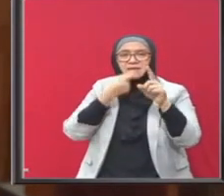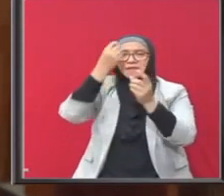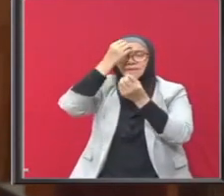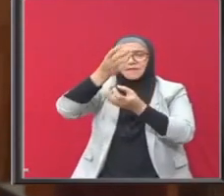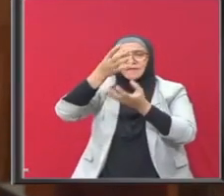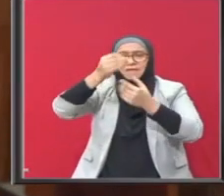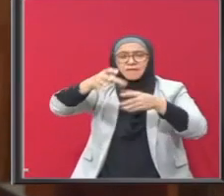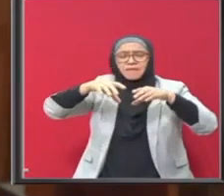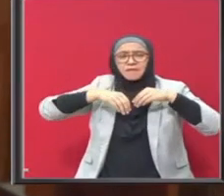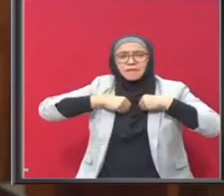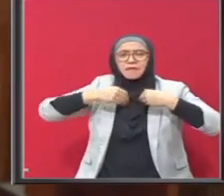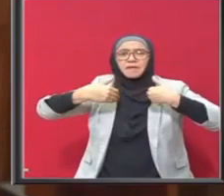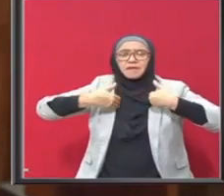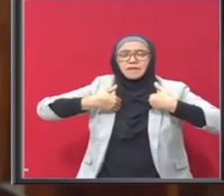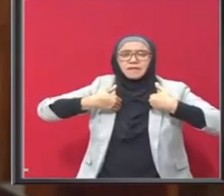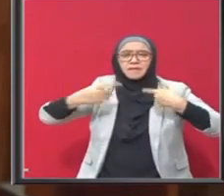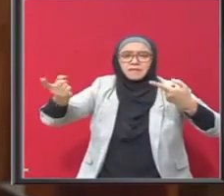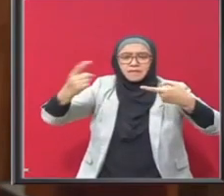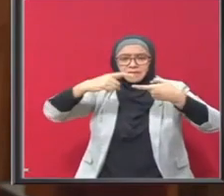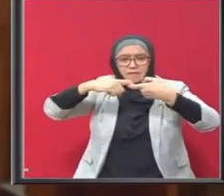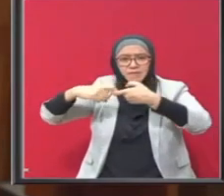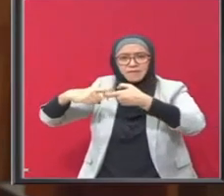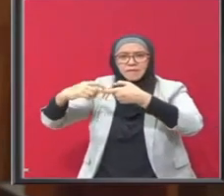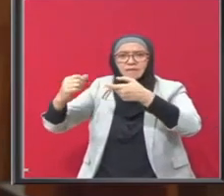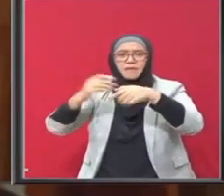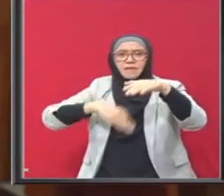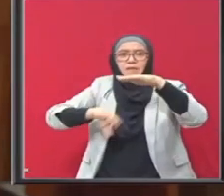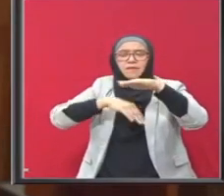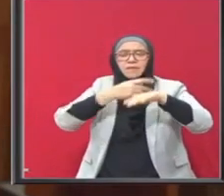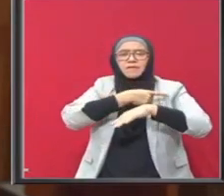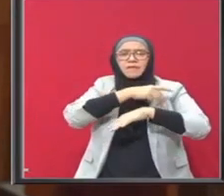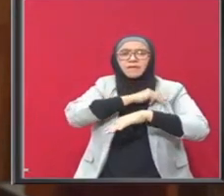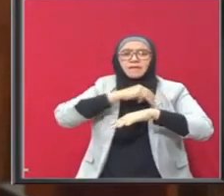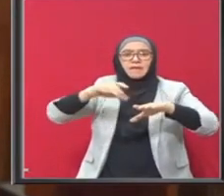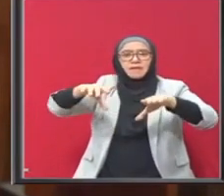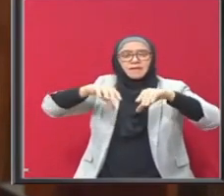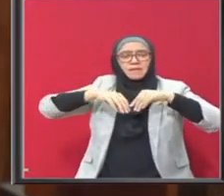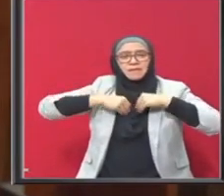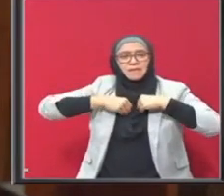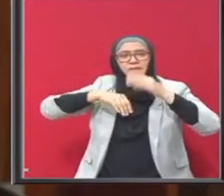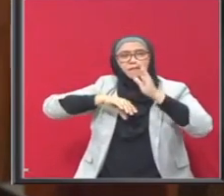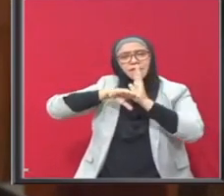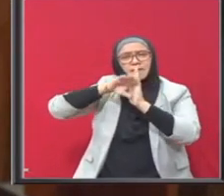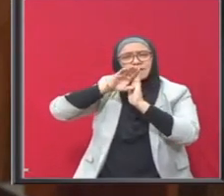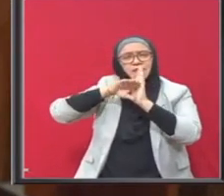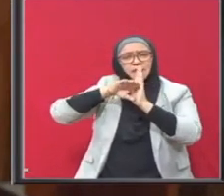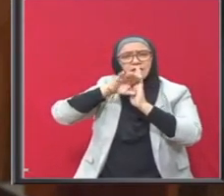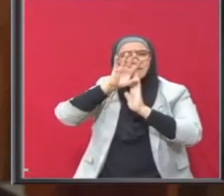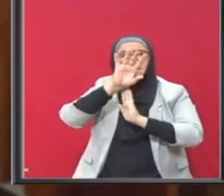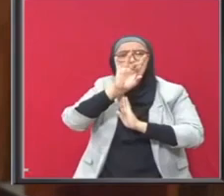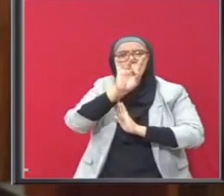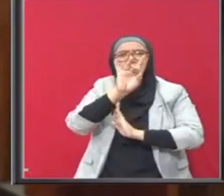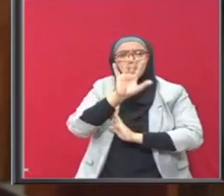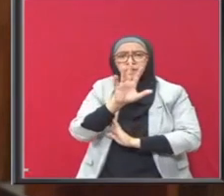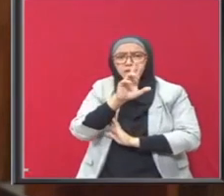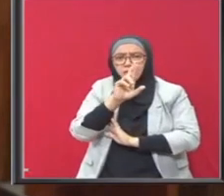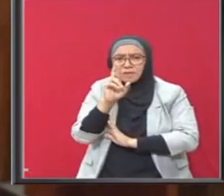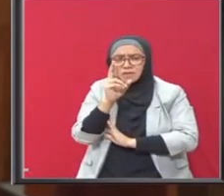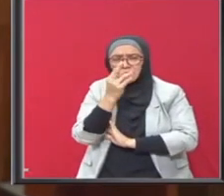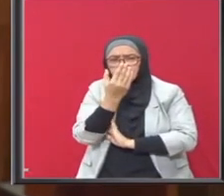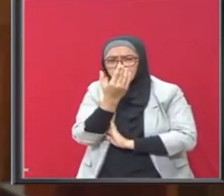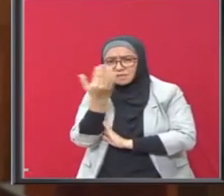makluman kita cimeunyan ada kaitan dengan di bawah Kementerian kita menerima lebih kurang rp85.000 74